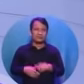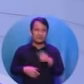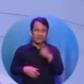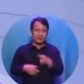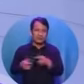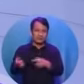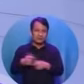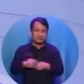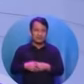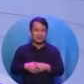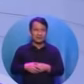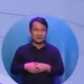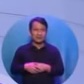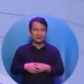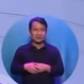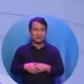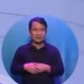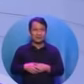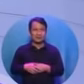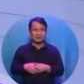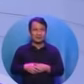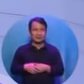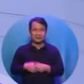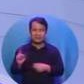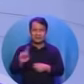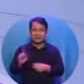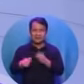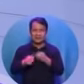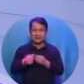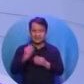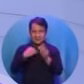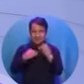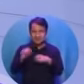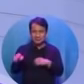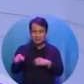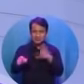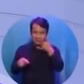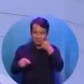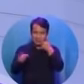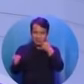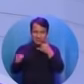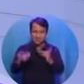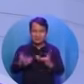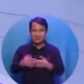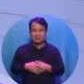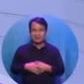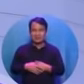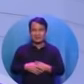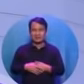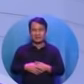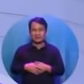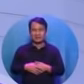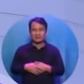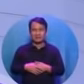lang... Wala pa? Eh, ano sanang ulam nyo kung hindi kami napatawag? Ha? Munggo?